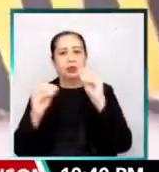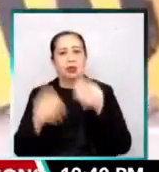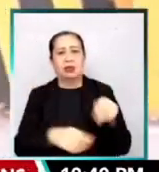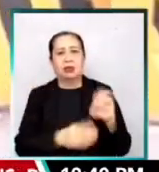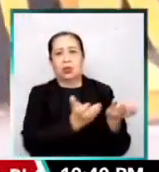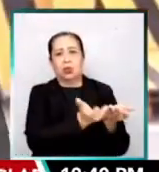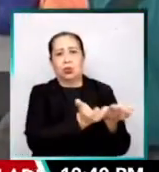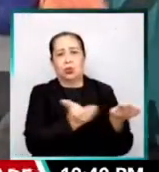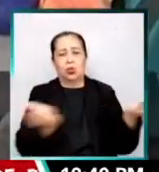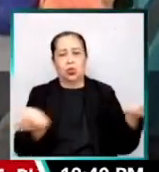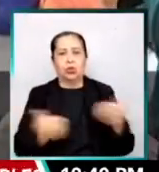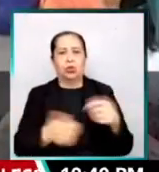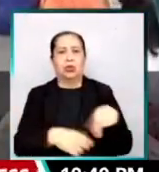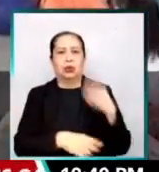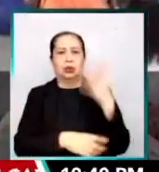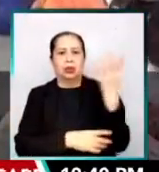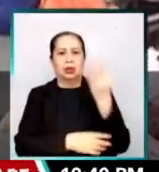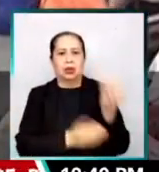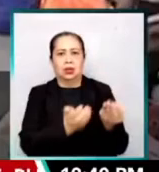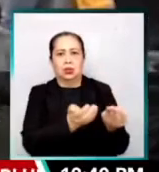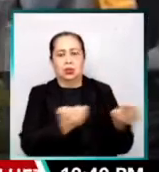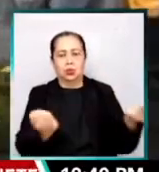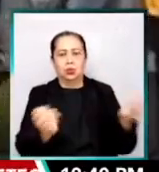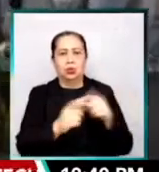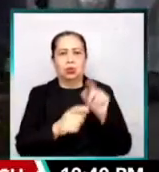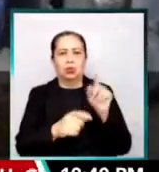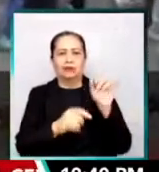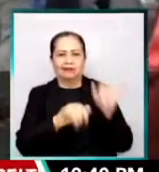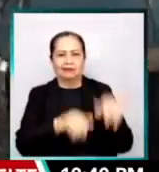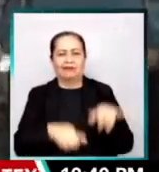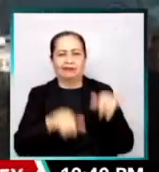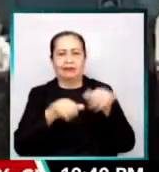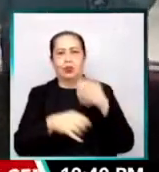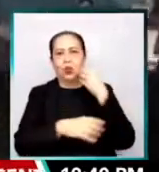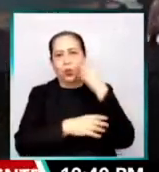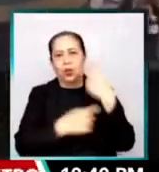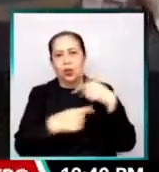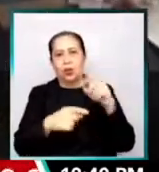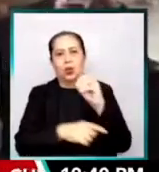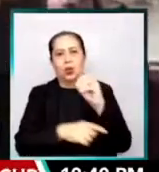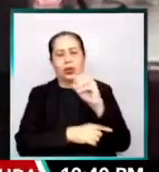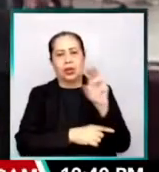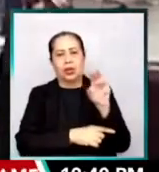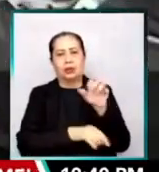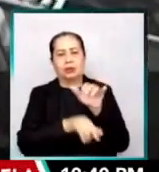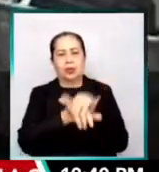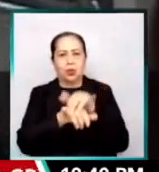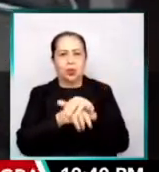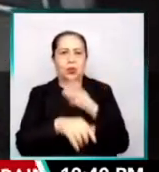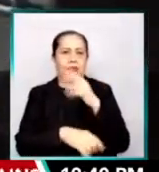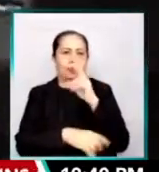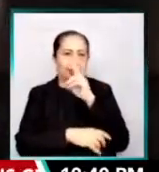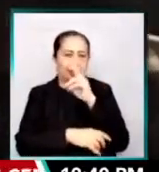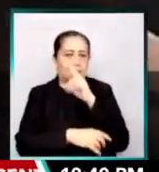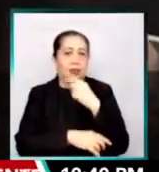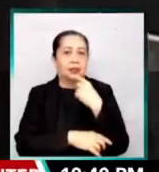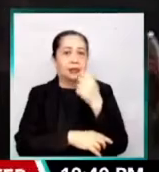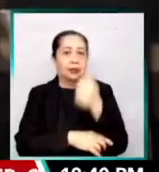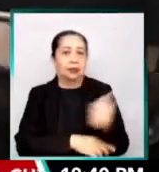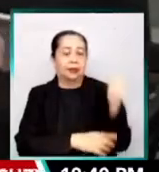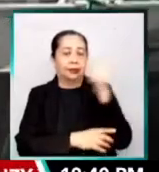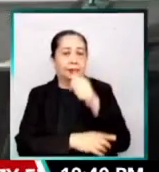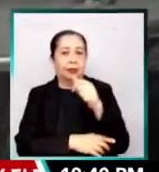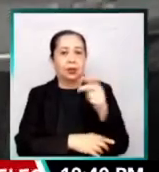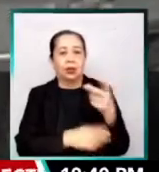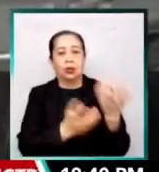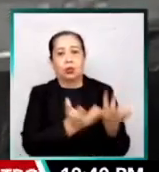Batangas Port na inabutan ng Noche Buena ang ilang pasaherong pauwi ng Oriental Mindoro at Visayas. Ayon sa pamunuan ng Pantalan,